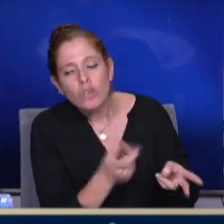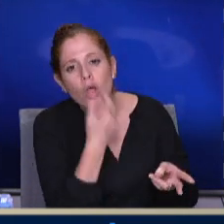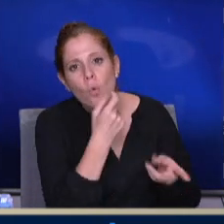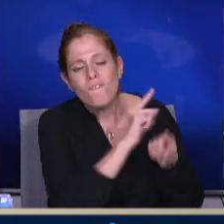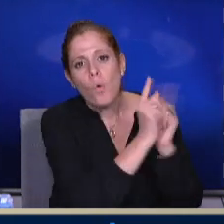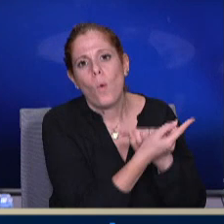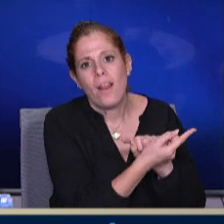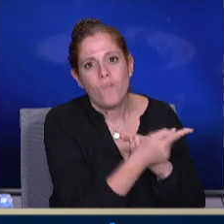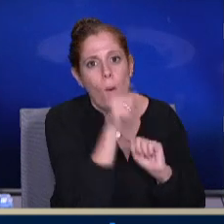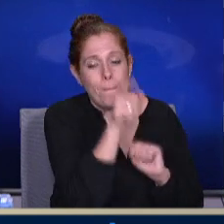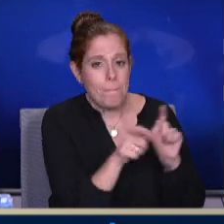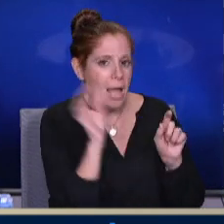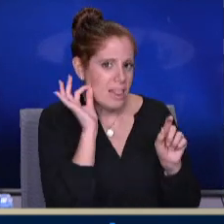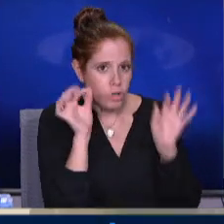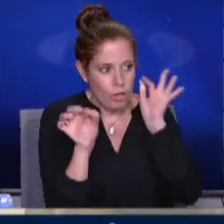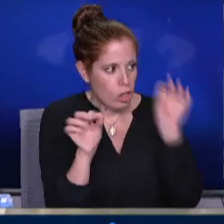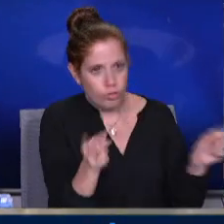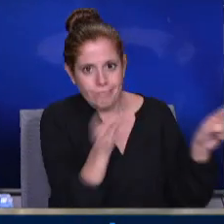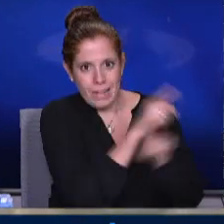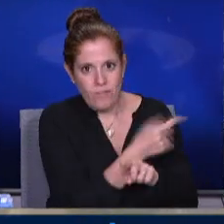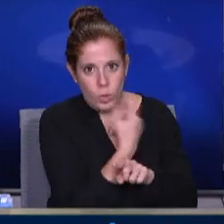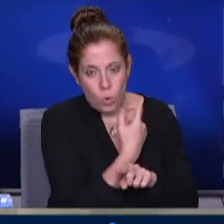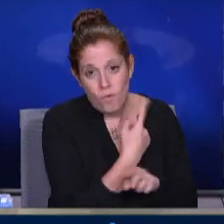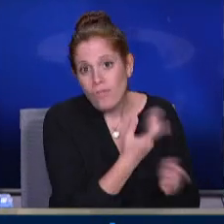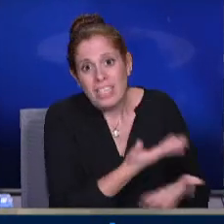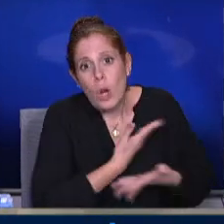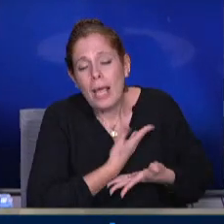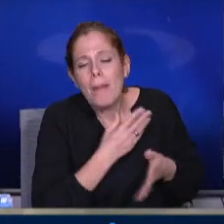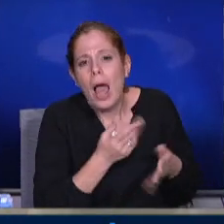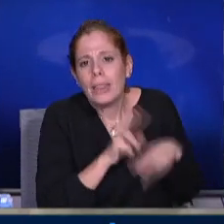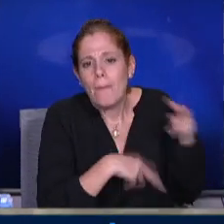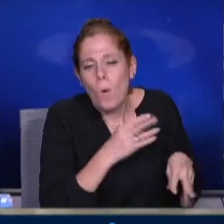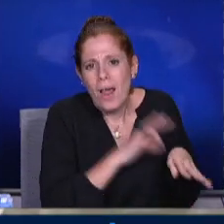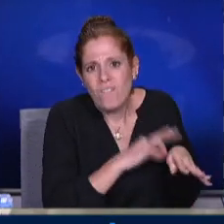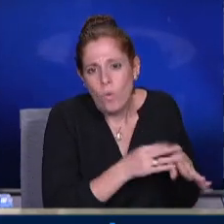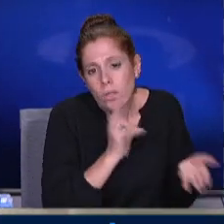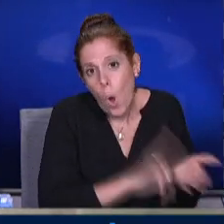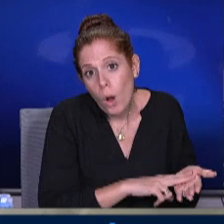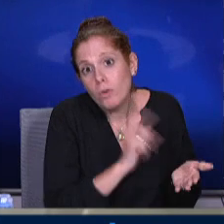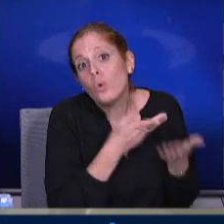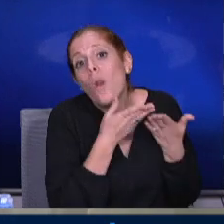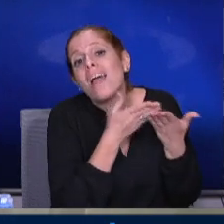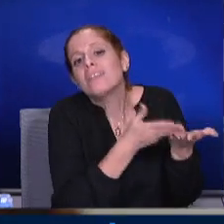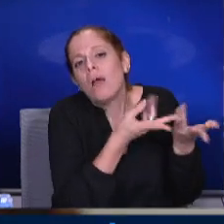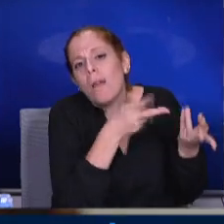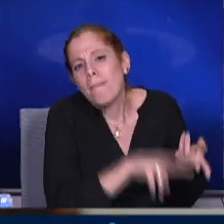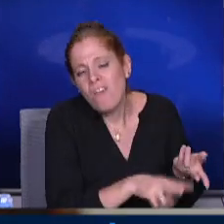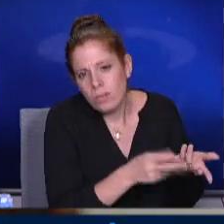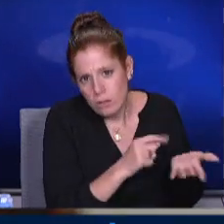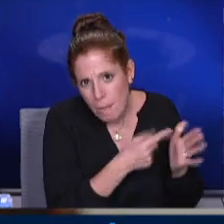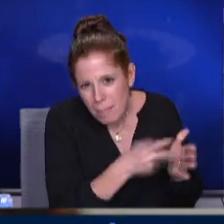בין הנשים, כך שבעצם לא ניתן טיפול רפואי ראוי למנוחה, מה שאולי גם תרם למוות. אנחנו לא מדינת עולם